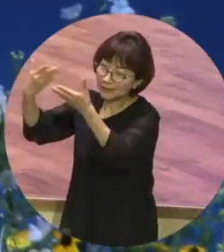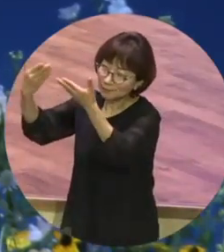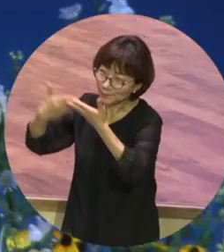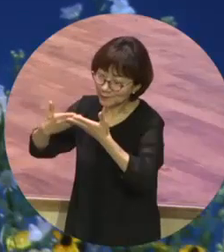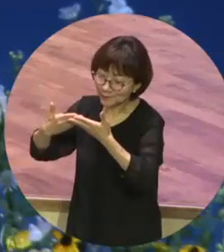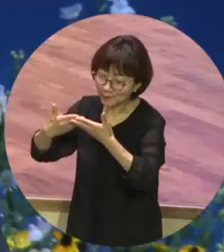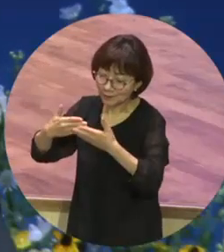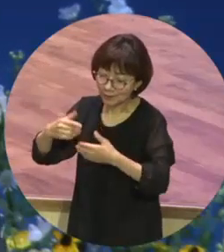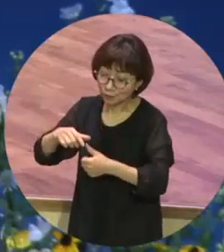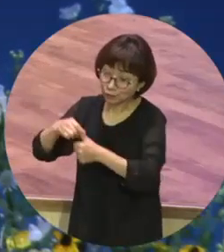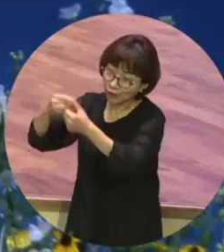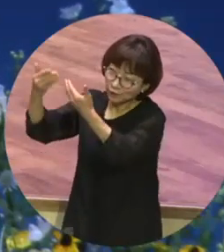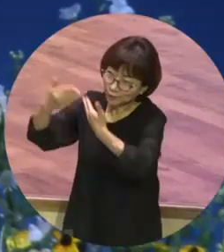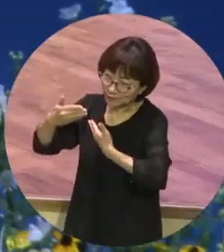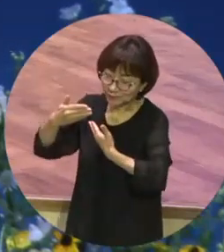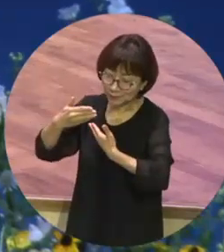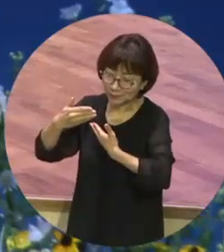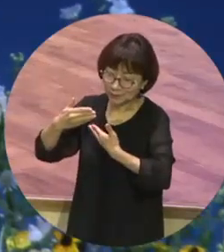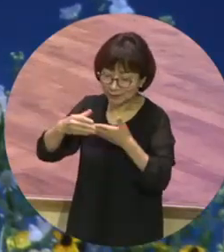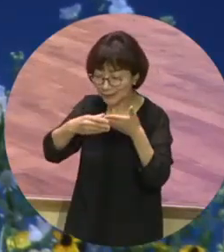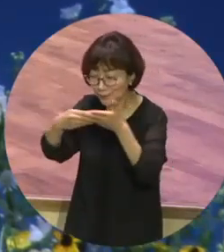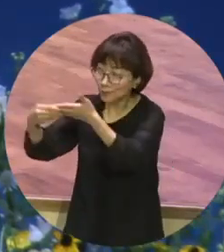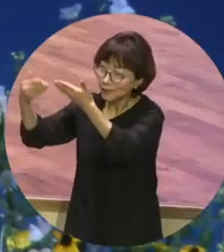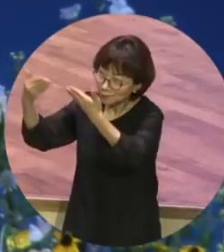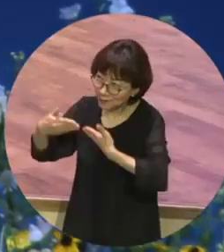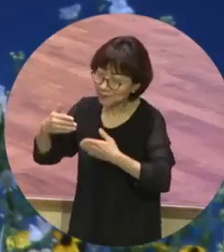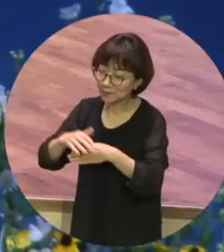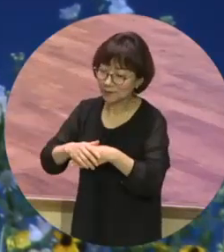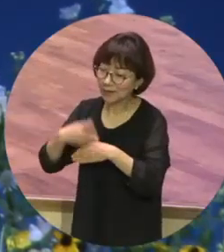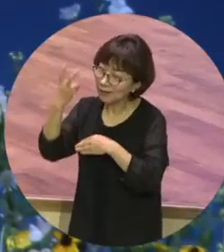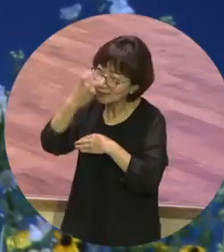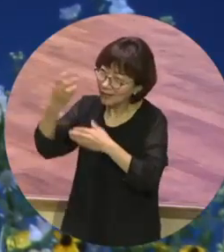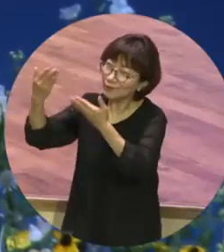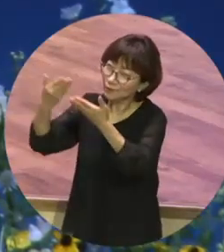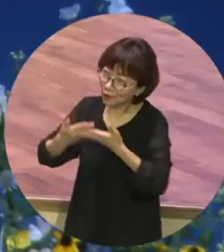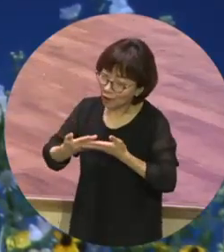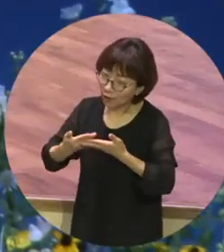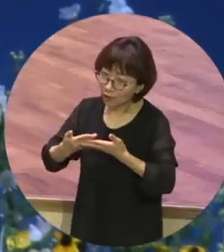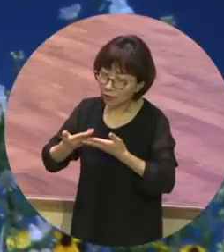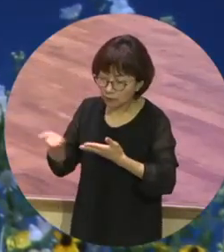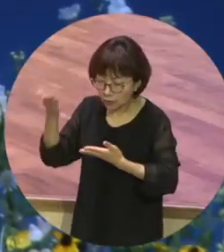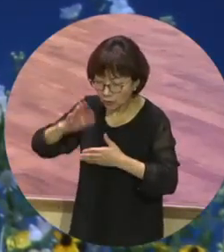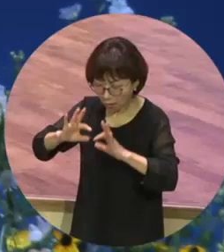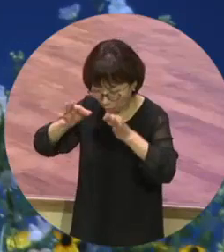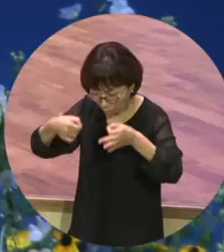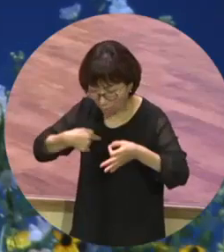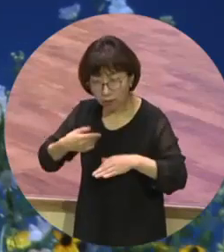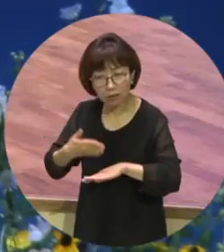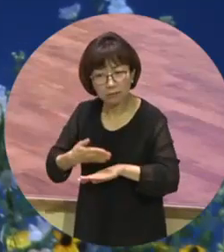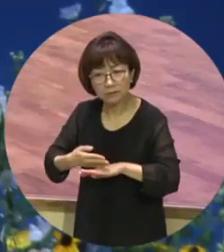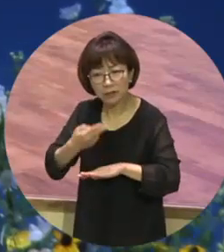보호하시고 내가 기도하지 않았는데도 이렇게 하나님이 지켜주시고 형통케하시는데 내가 감사가 없었구나.